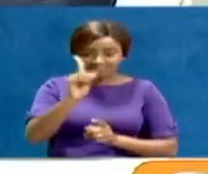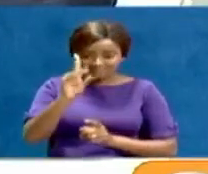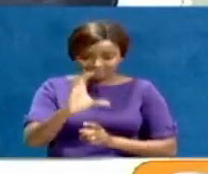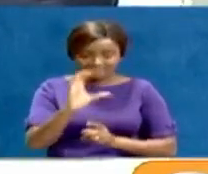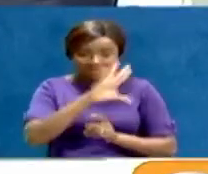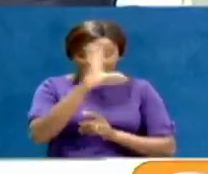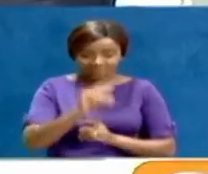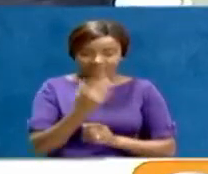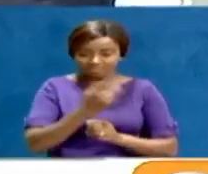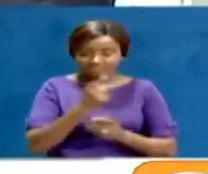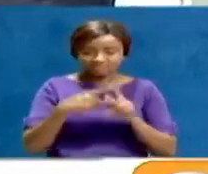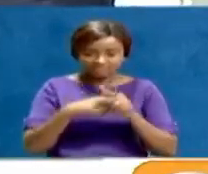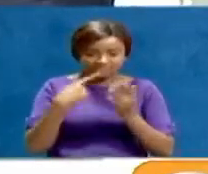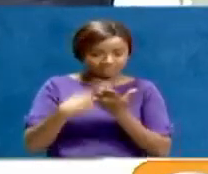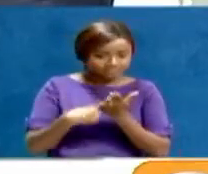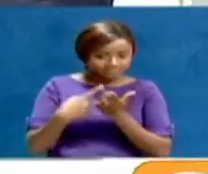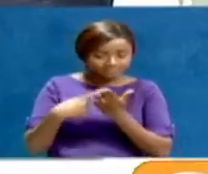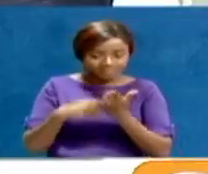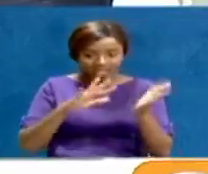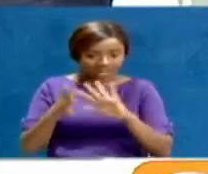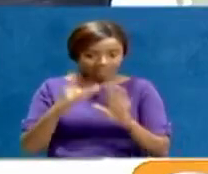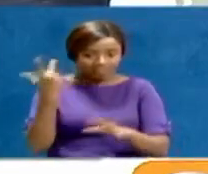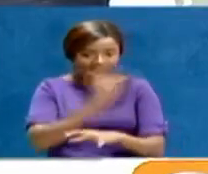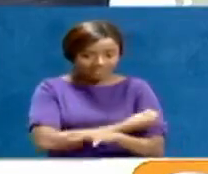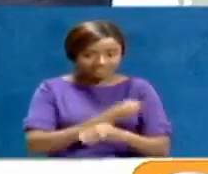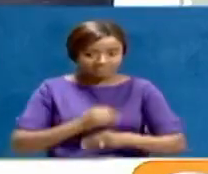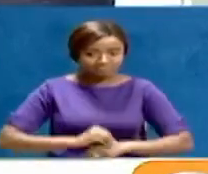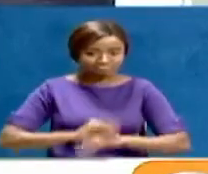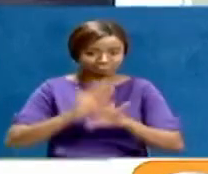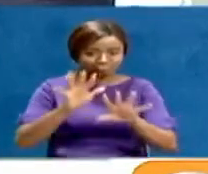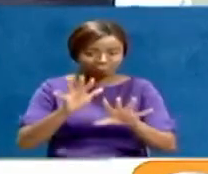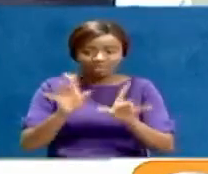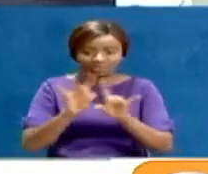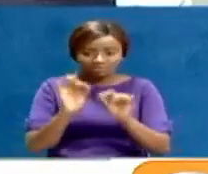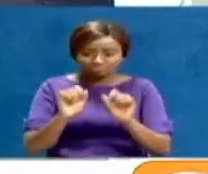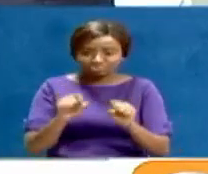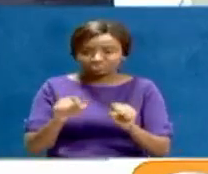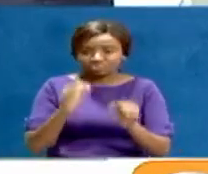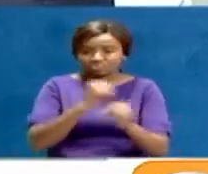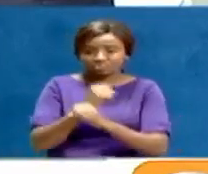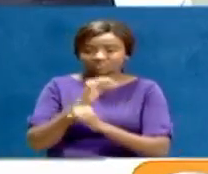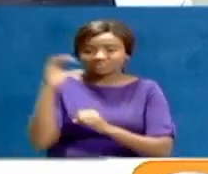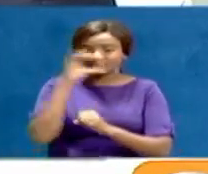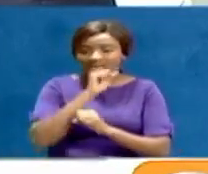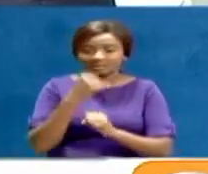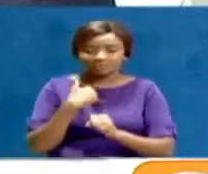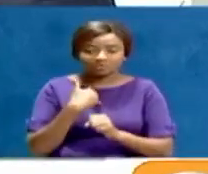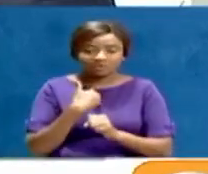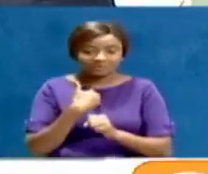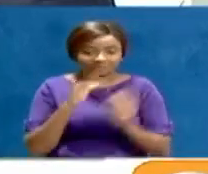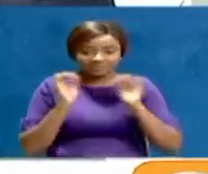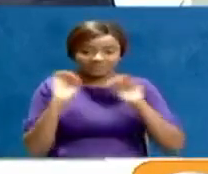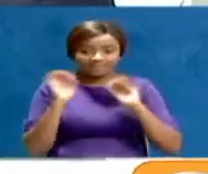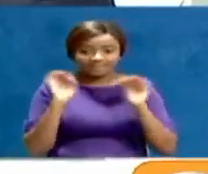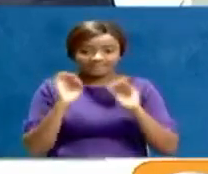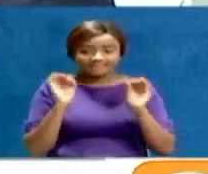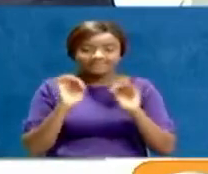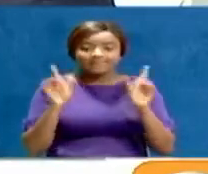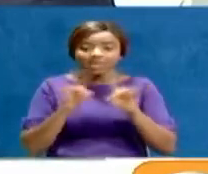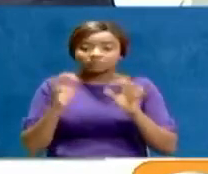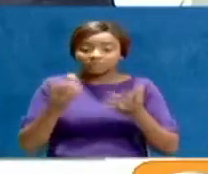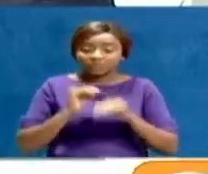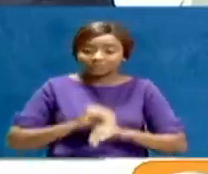yanayotengeneza chanjo ili kudhibiti uwezekano wa uhaba wa chanjo. Hakikisho hilo limejiri huku hatihati ikiendelea kugubika utoaji wa chanjo